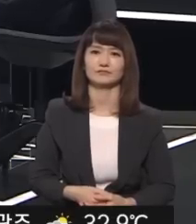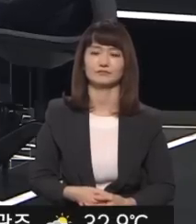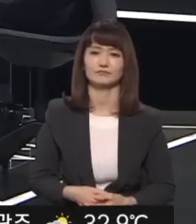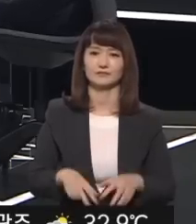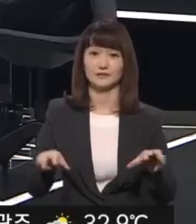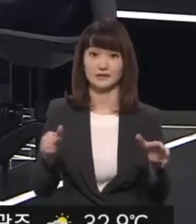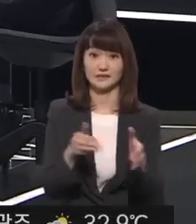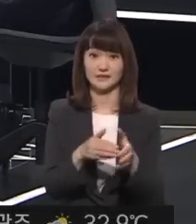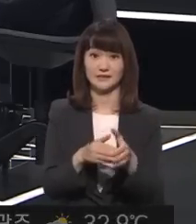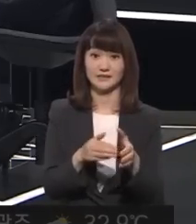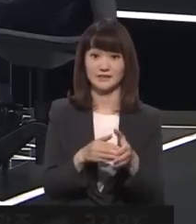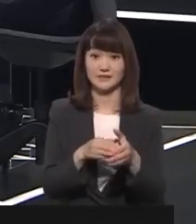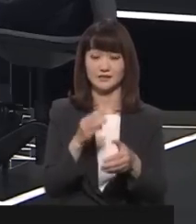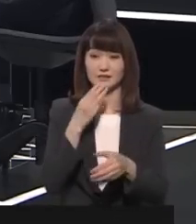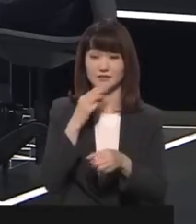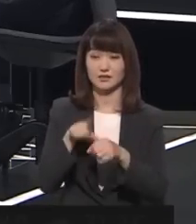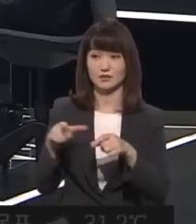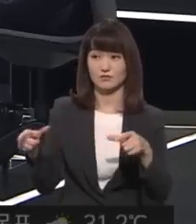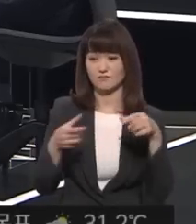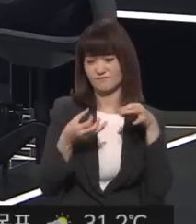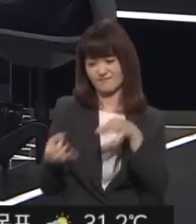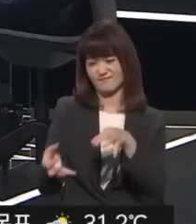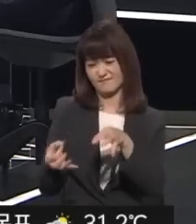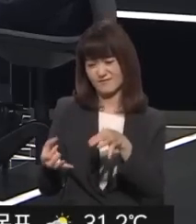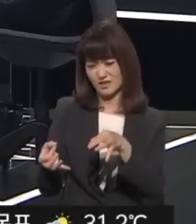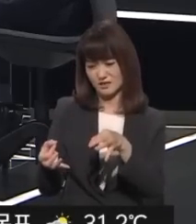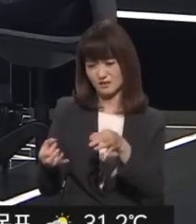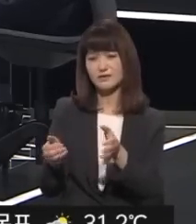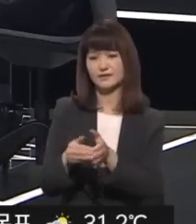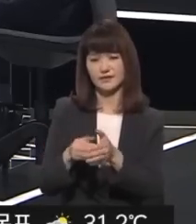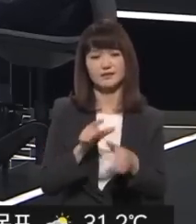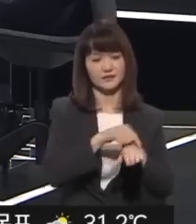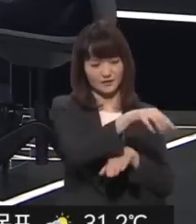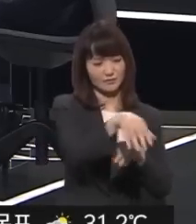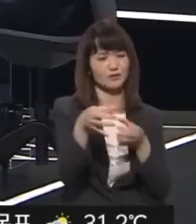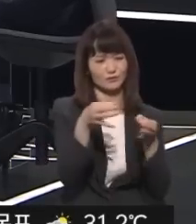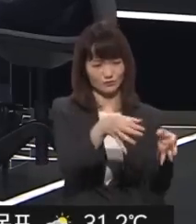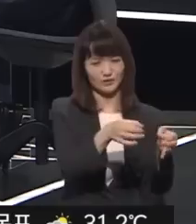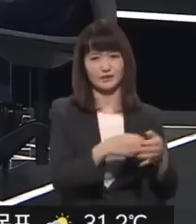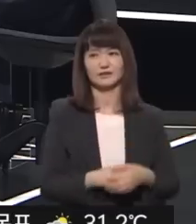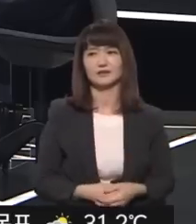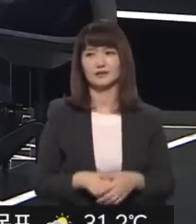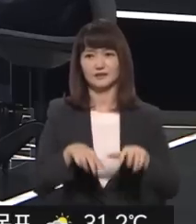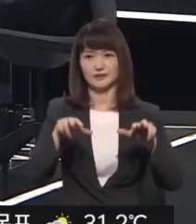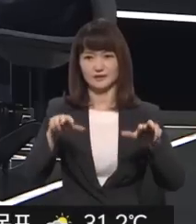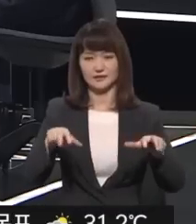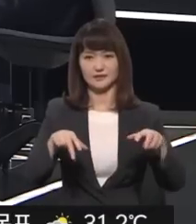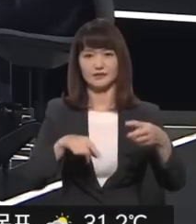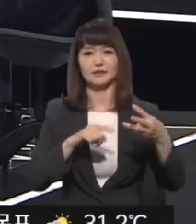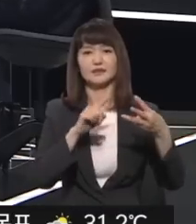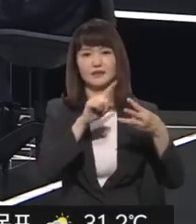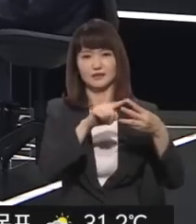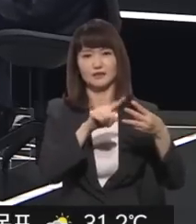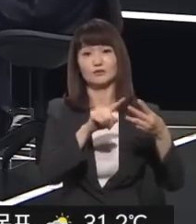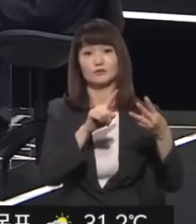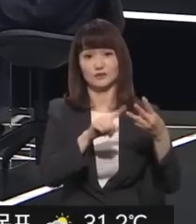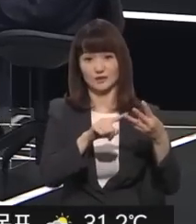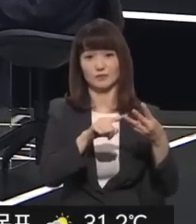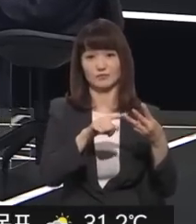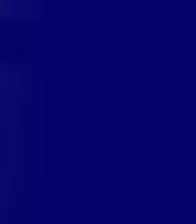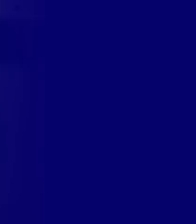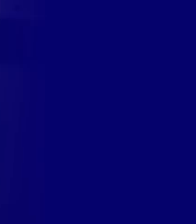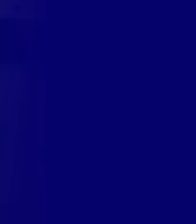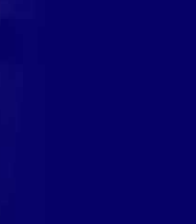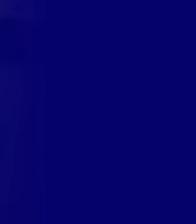해야지 말씀이시죠 제가 원래 2장만 나가는데요 3 설흘산 님 3 배 픽으로 1부터 3명의 를 하도록